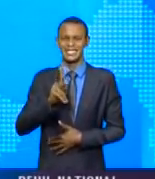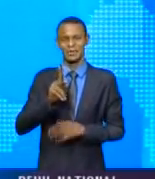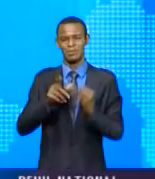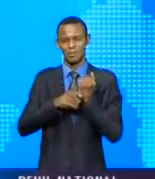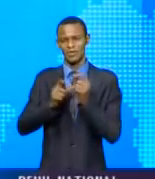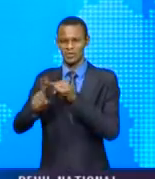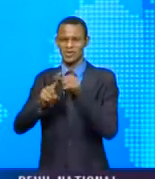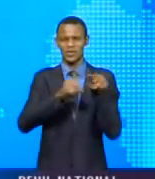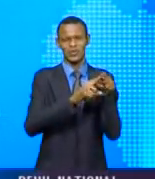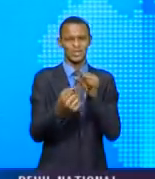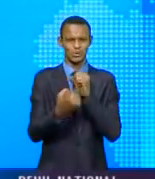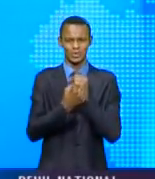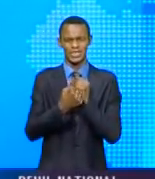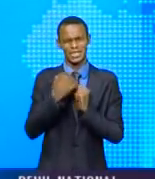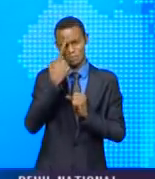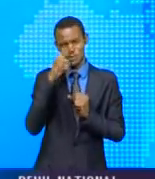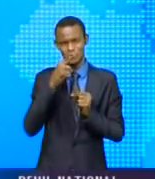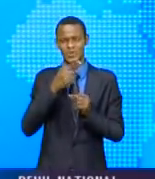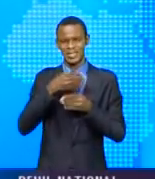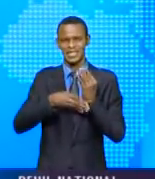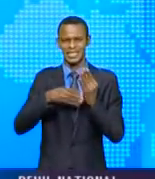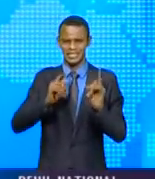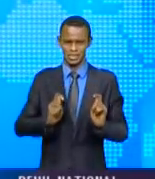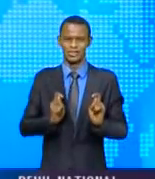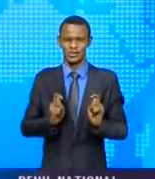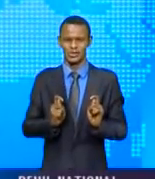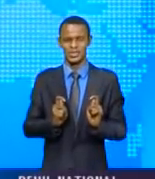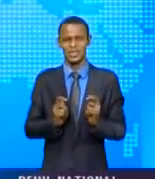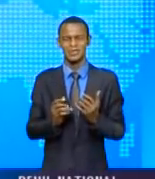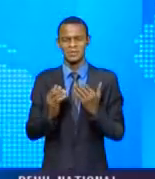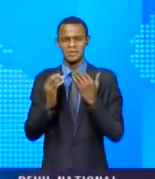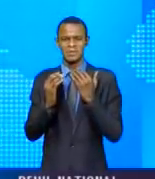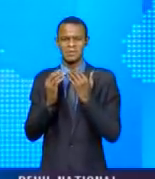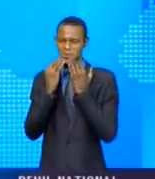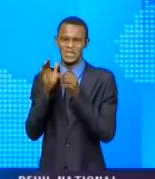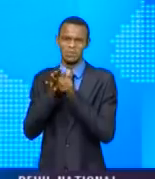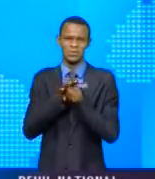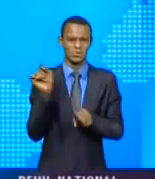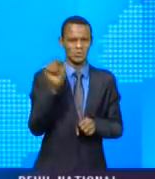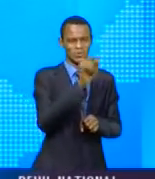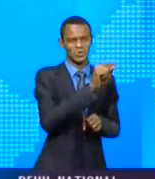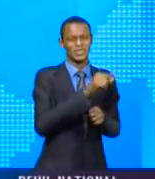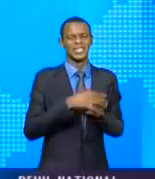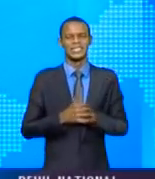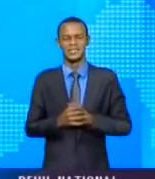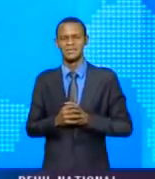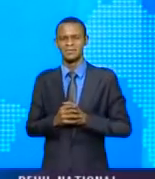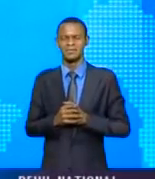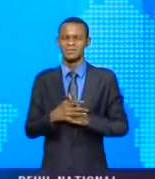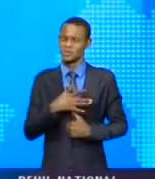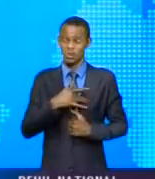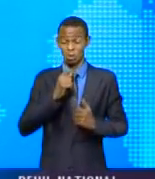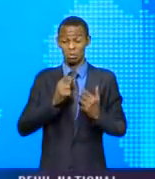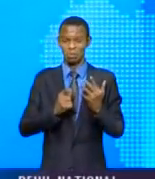ly si la viti sénat et aime manier la commissaire ont concouru à sa rédaction alain sudi ernest beaux licoco